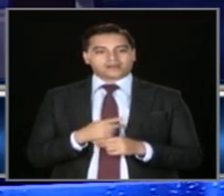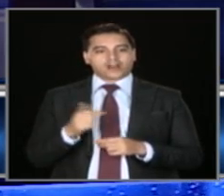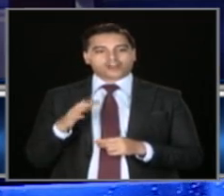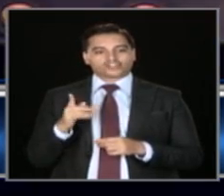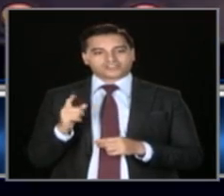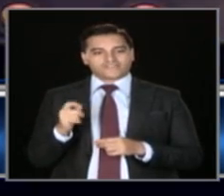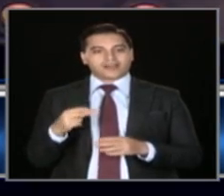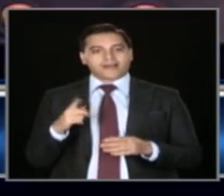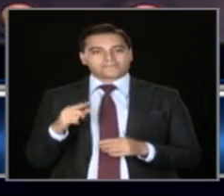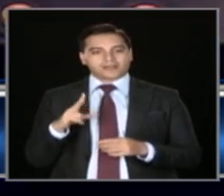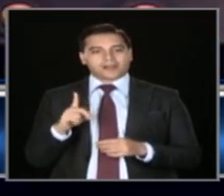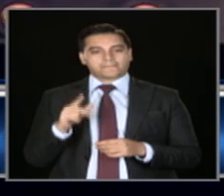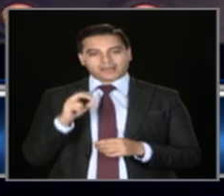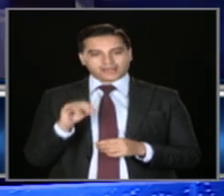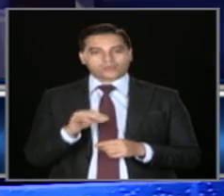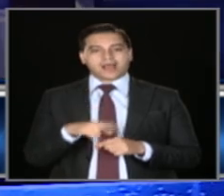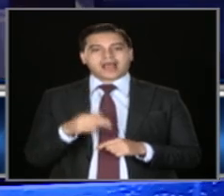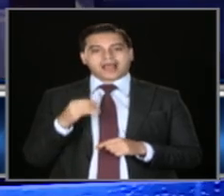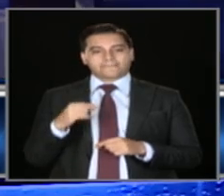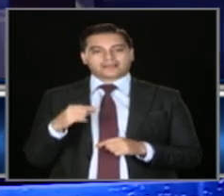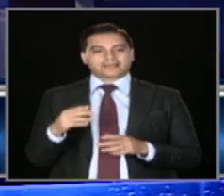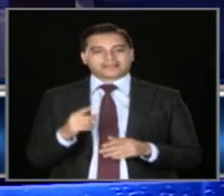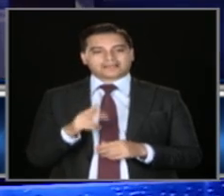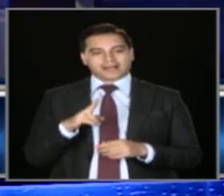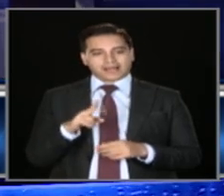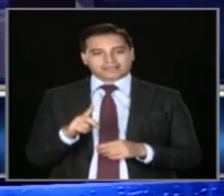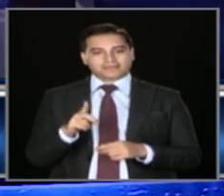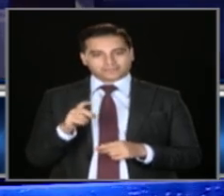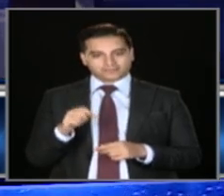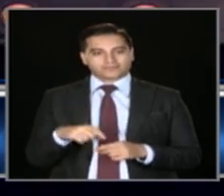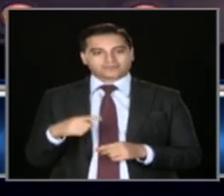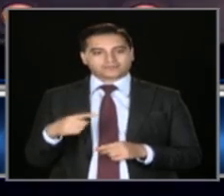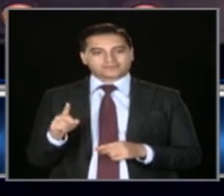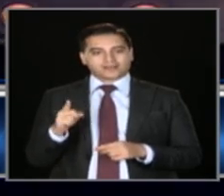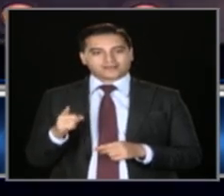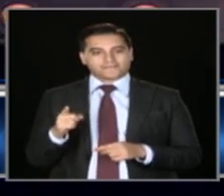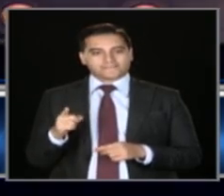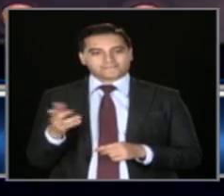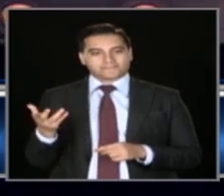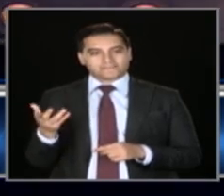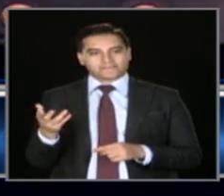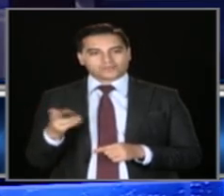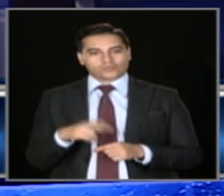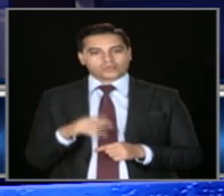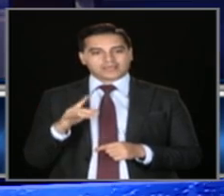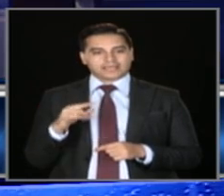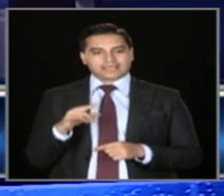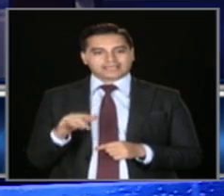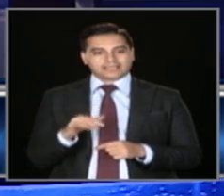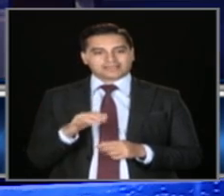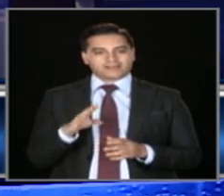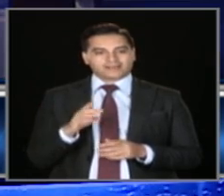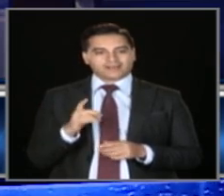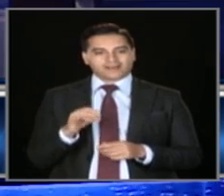سامح حسين، وكان مع احمد راتب، وكان معاه هو ده المسلسل، وكان مع احمد راتب وهدي كرم. الفنان